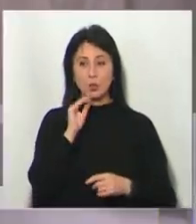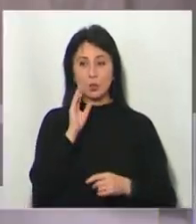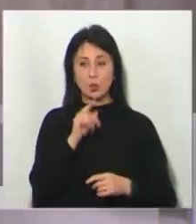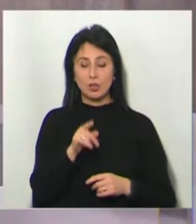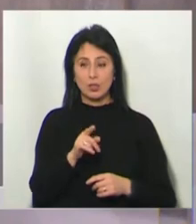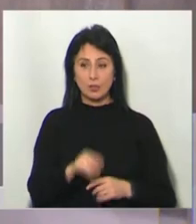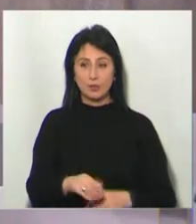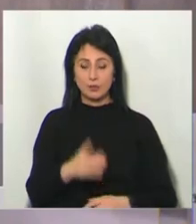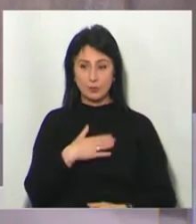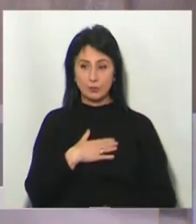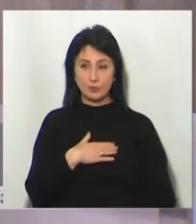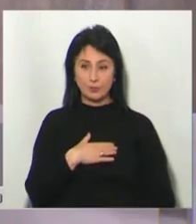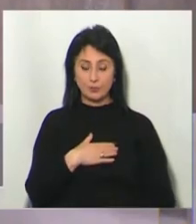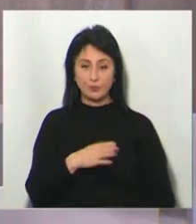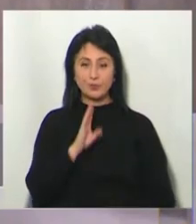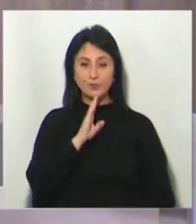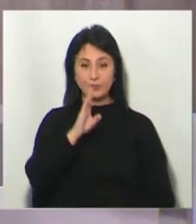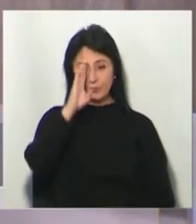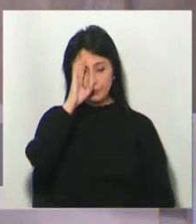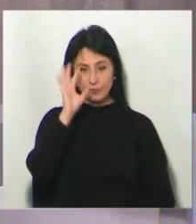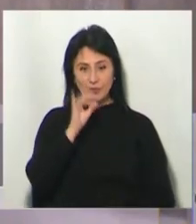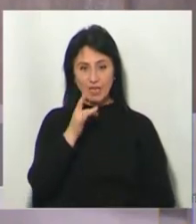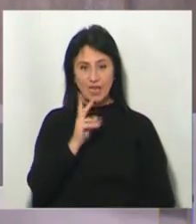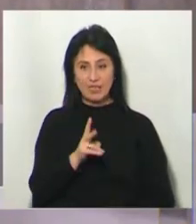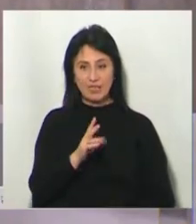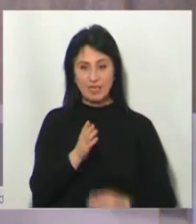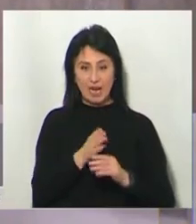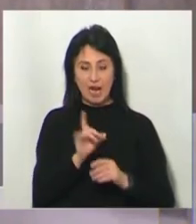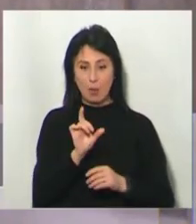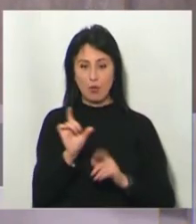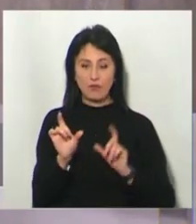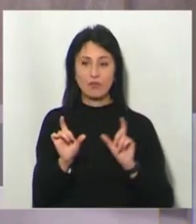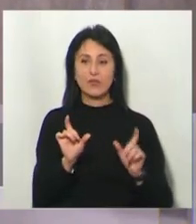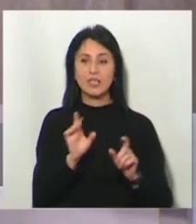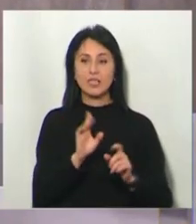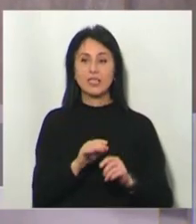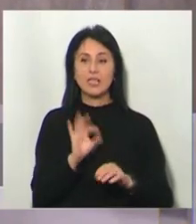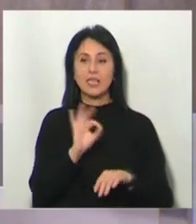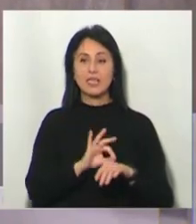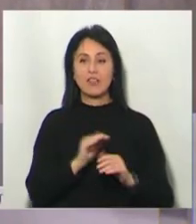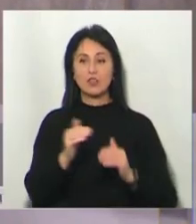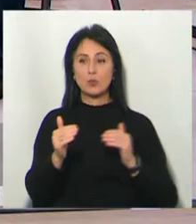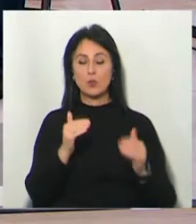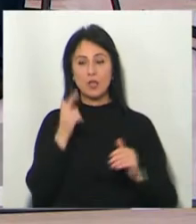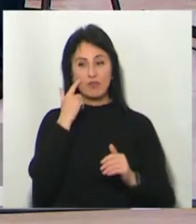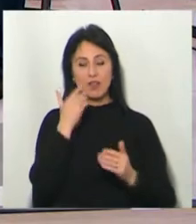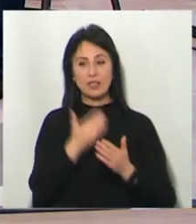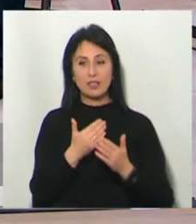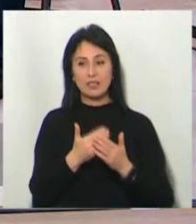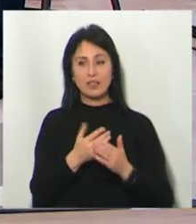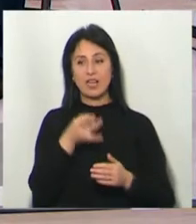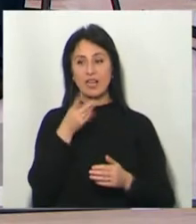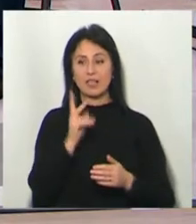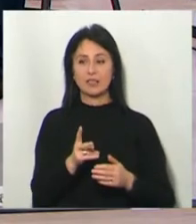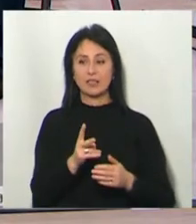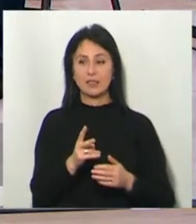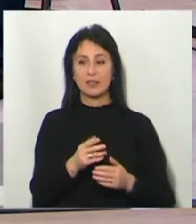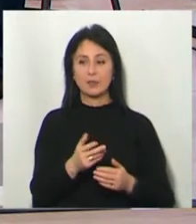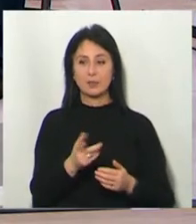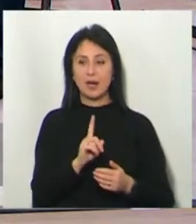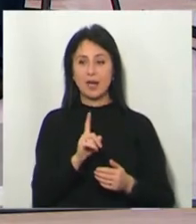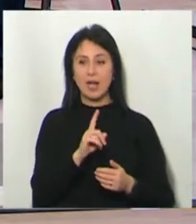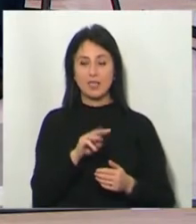როდესაც ჩვენ სქესობრივი ნიშნით რისკები გამოვკვეთეთ, იმიტომ რომ რისკები დაავადებების თვალსაზრისით, რისკები